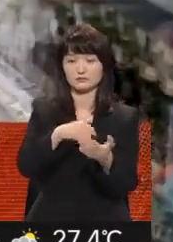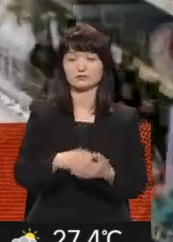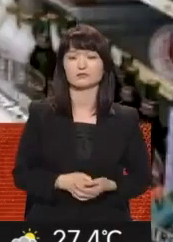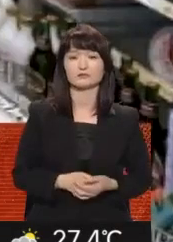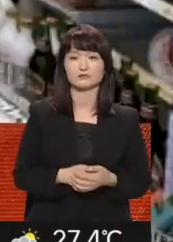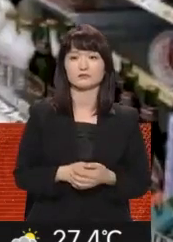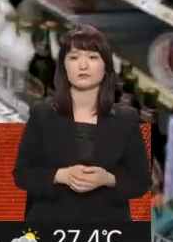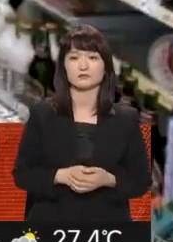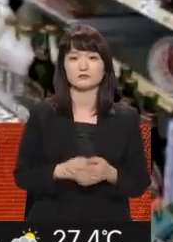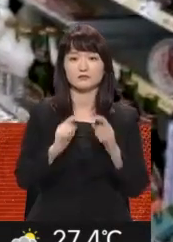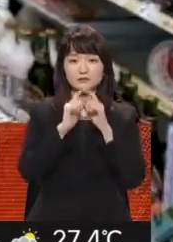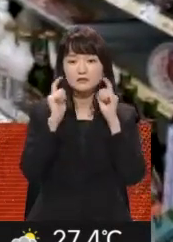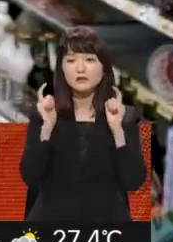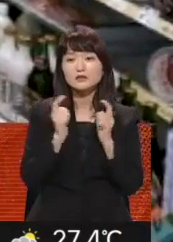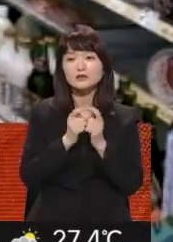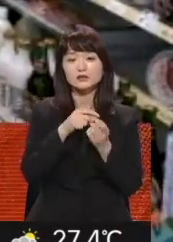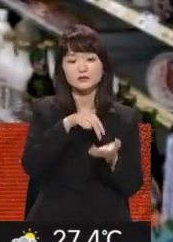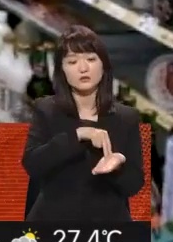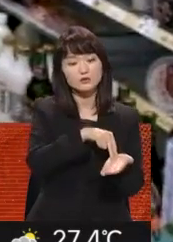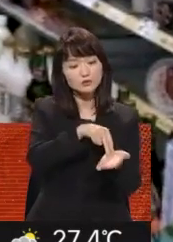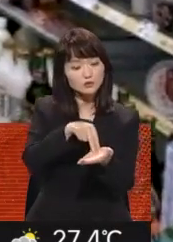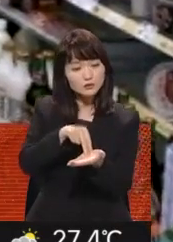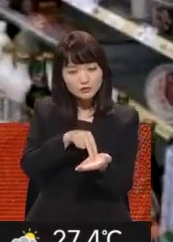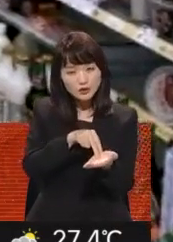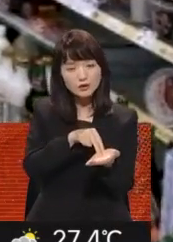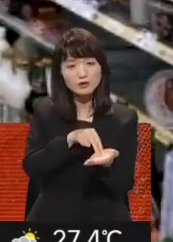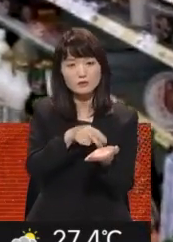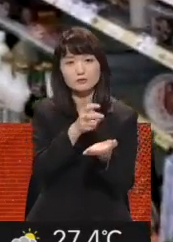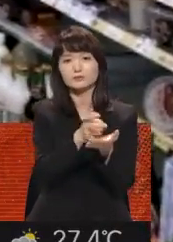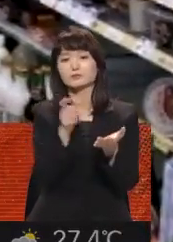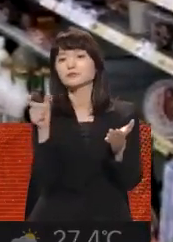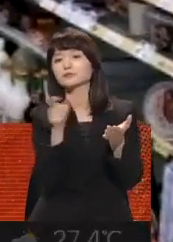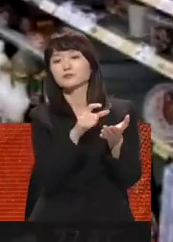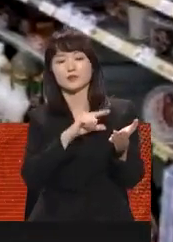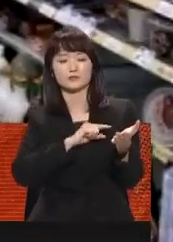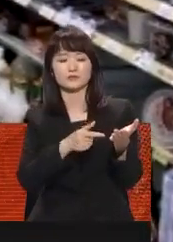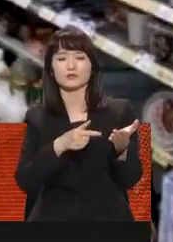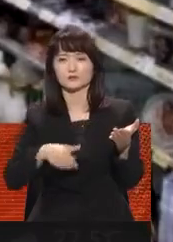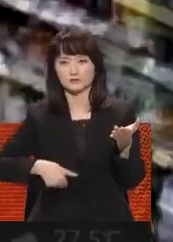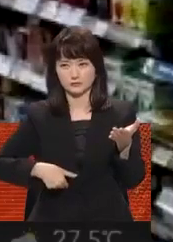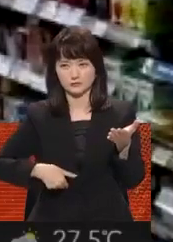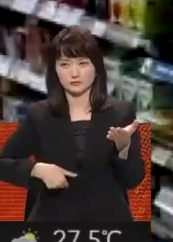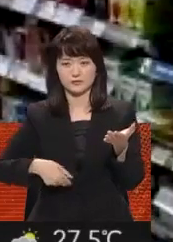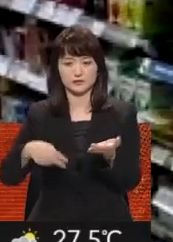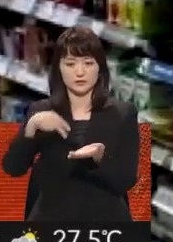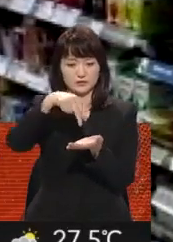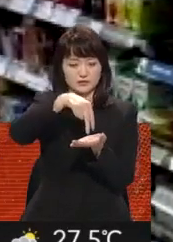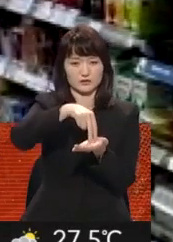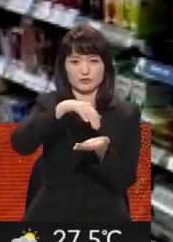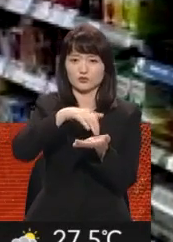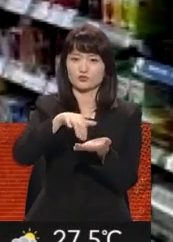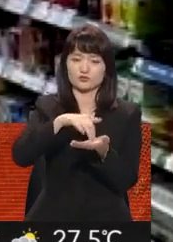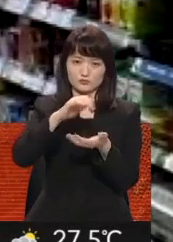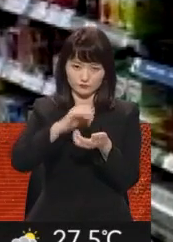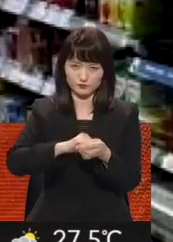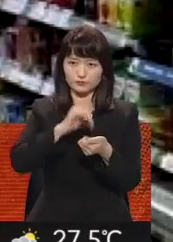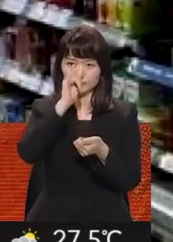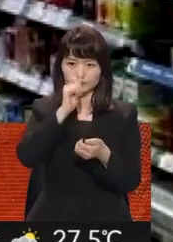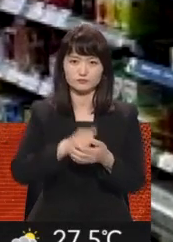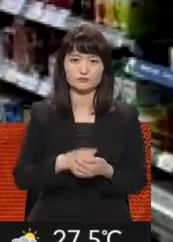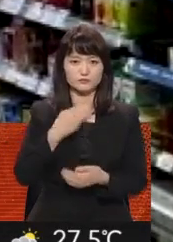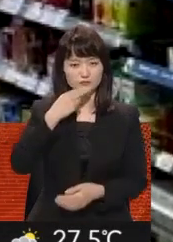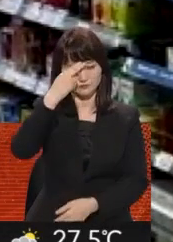이동장치라고 이렇게 법의 규정이 되어 있고요 면허 같은 거 소지가 필요하고요 그리고 승차에는 제한 같은 것도 있고 특히